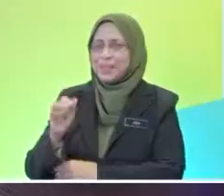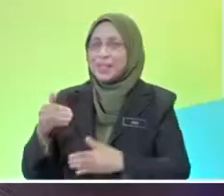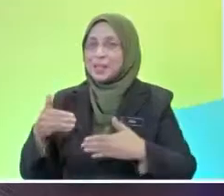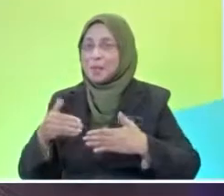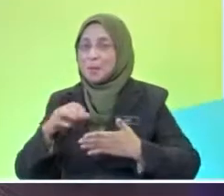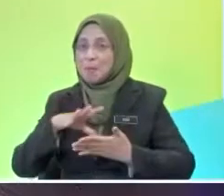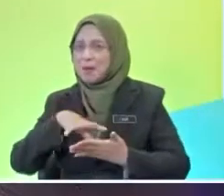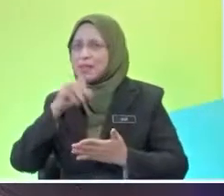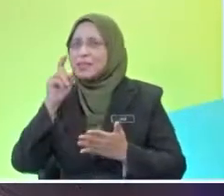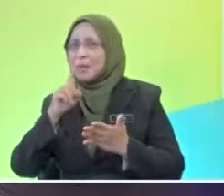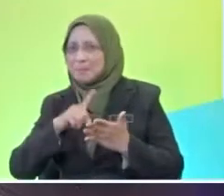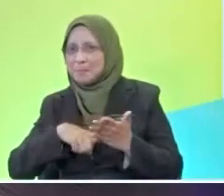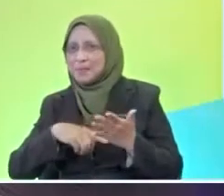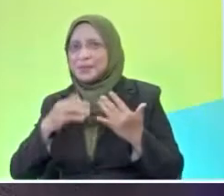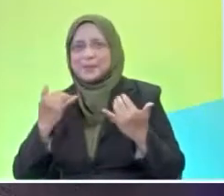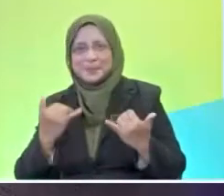Baik, sekarang kita nak